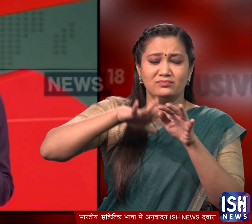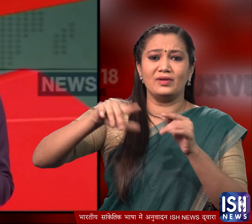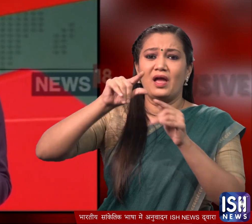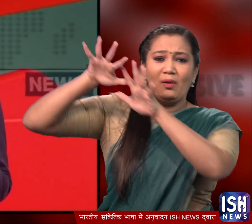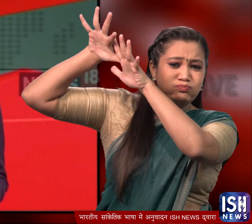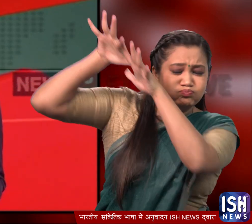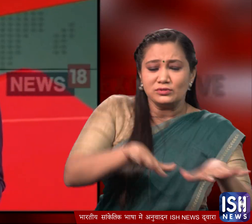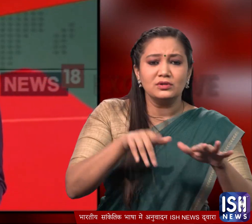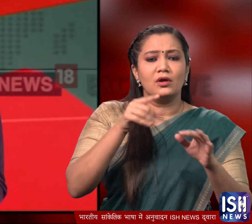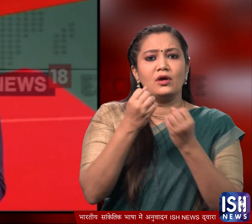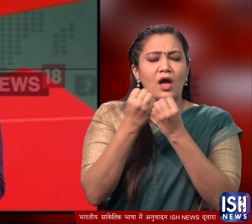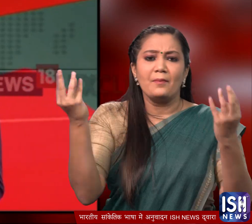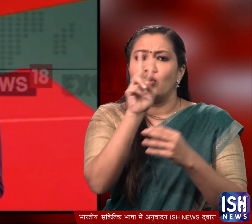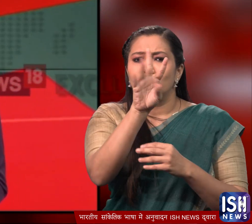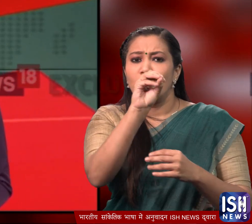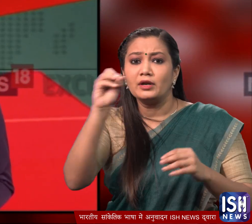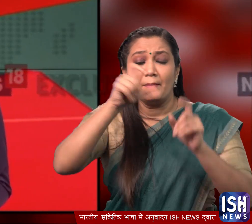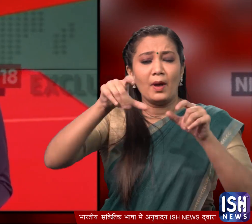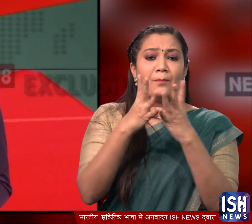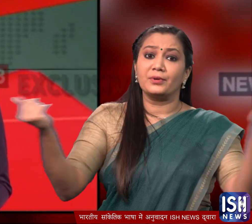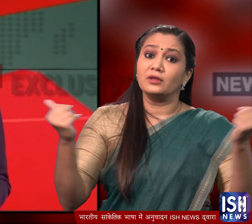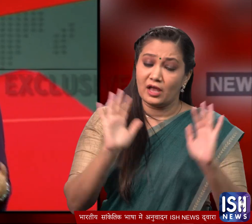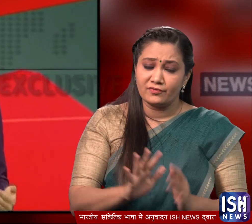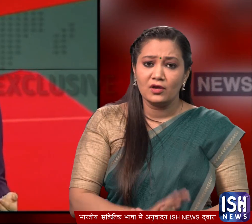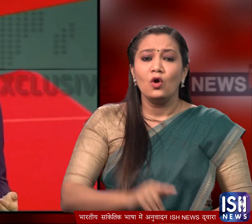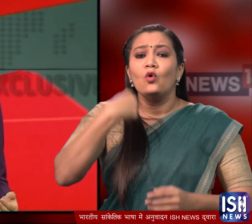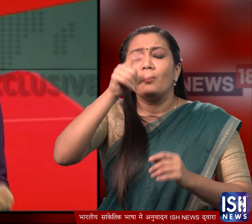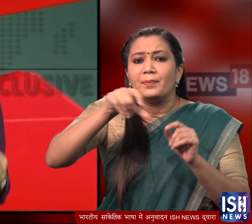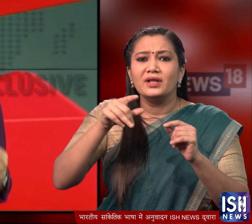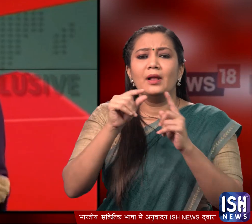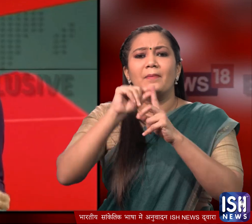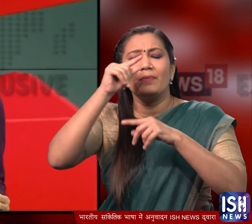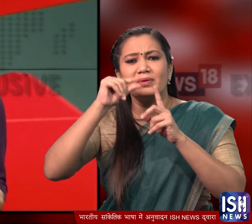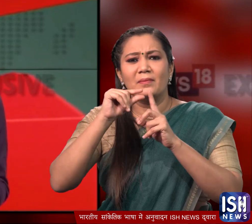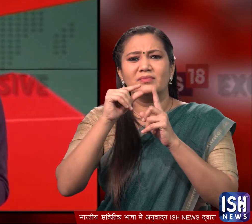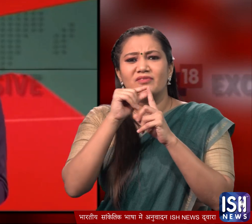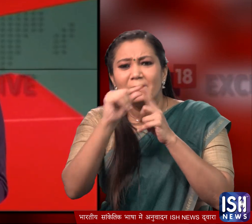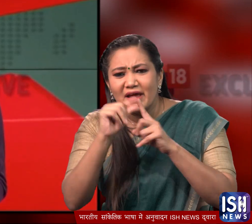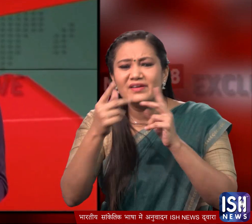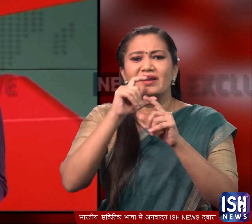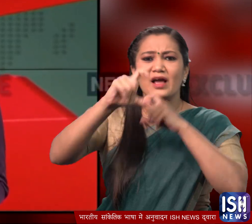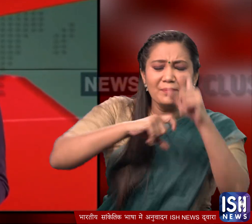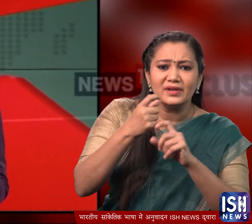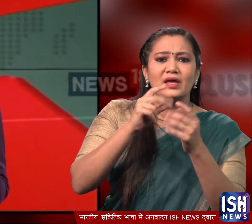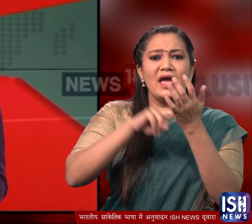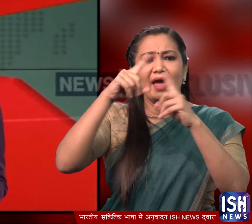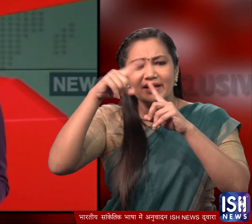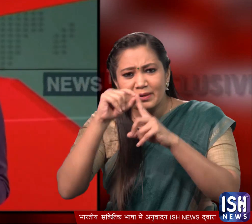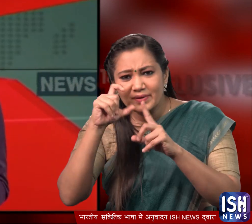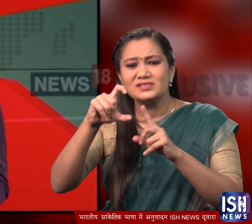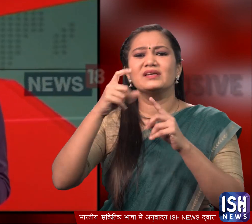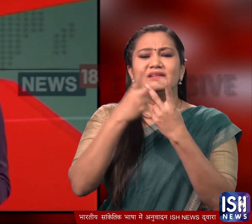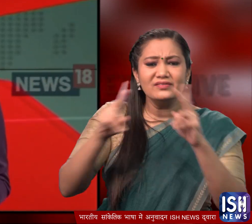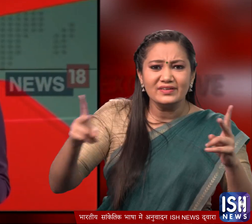चमोली में ग्लेशियर टूटने के बाद करीब 200 लोग लापता हैं। इनमें ज्यादातर वो लोग हैं जो एक निजी कंपनी के ऋषि गंगा पावर प्रोजेक्ट और एनटीपीसी